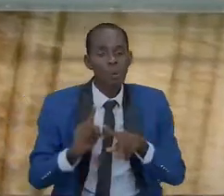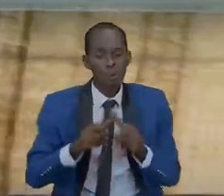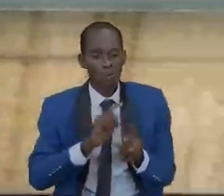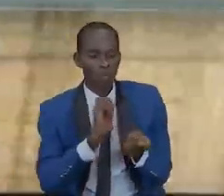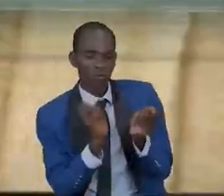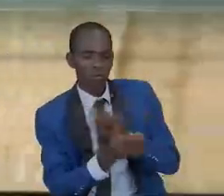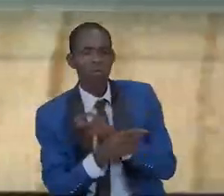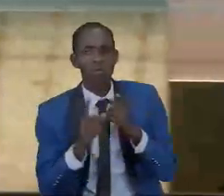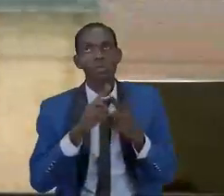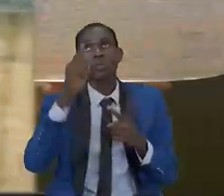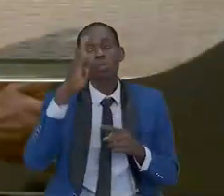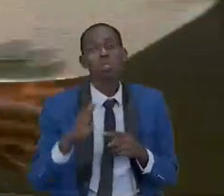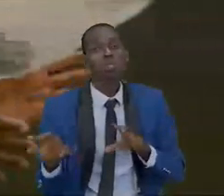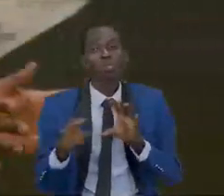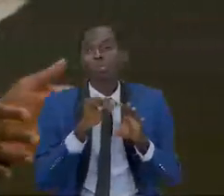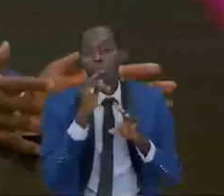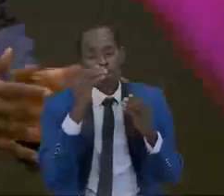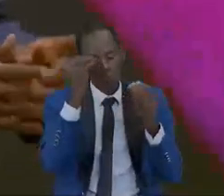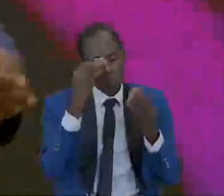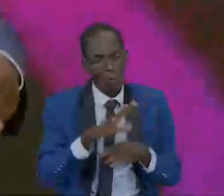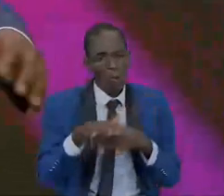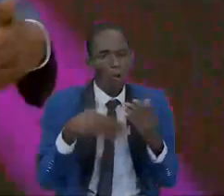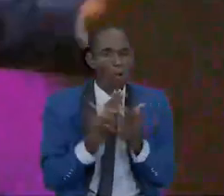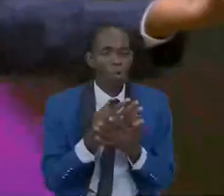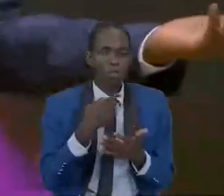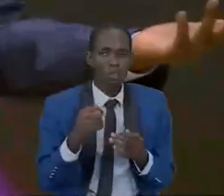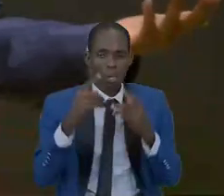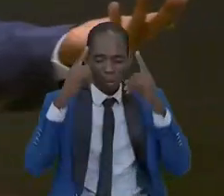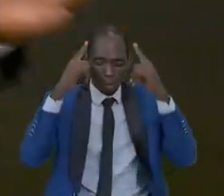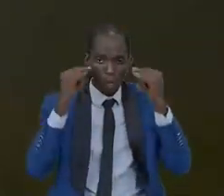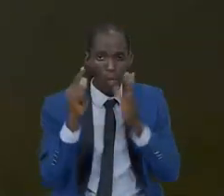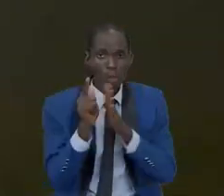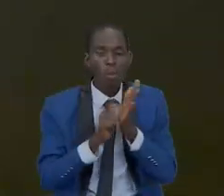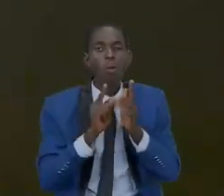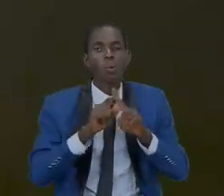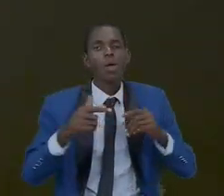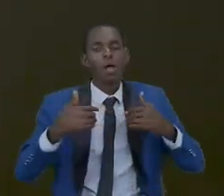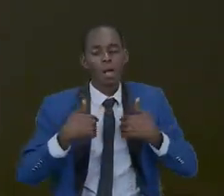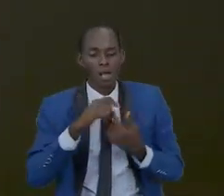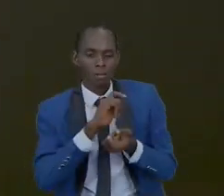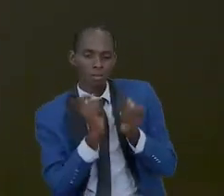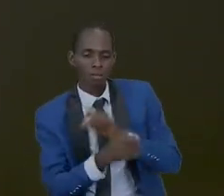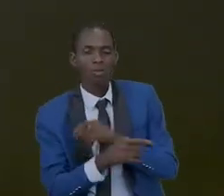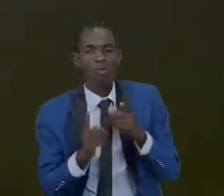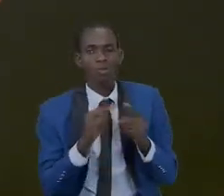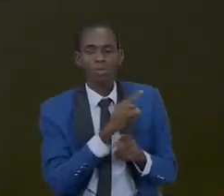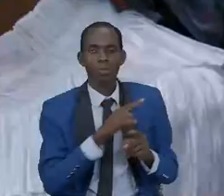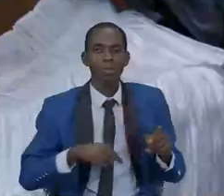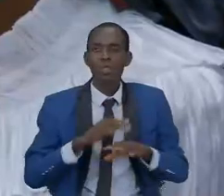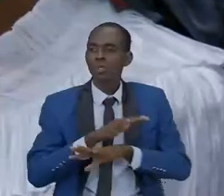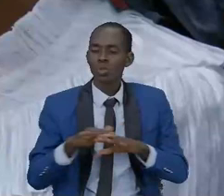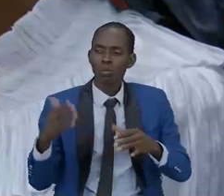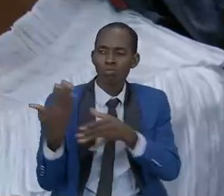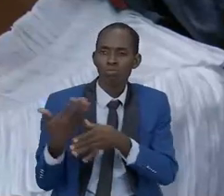du peuple juif et n'a pas à obéir c'est un code vestimentaire il